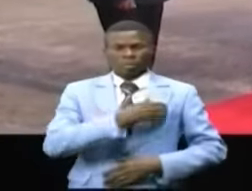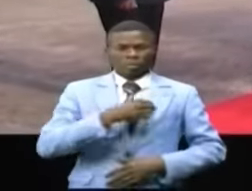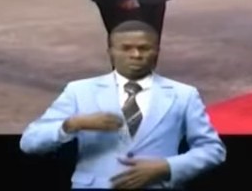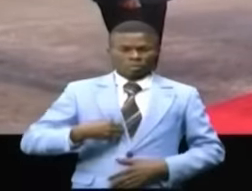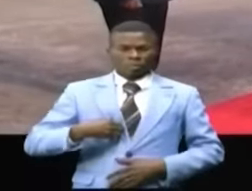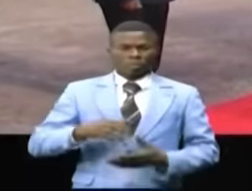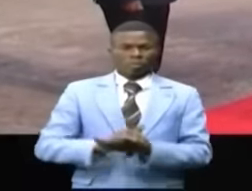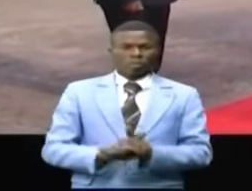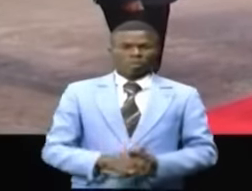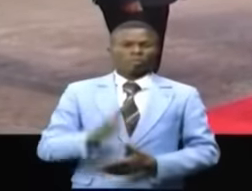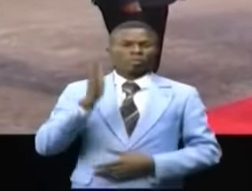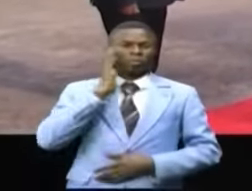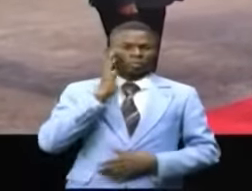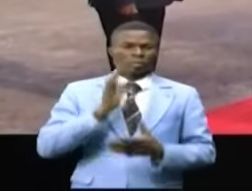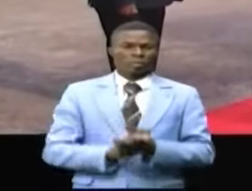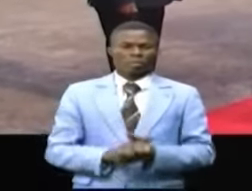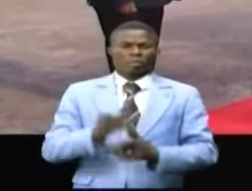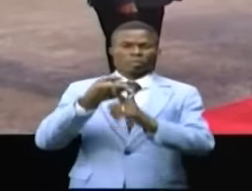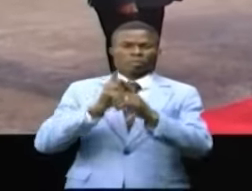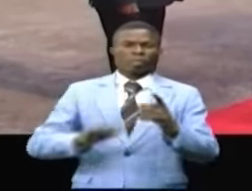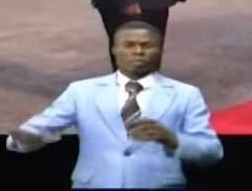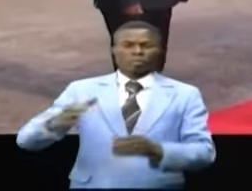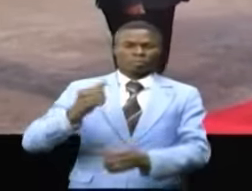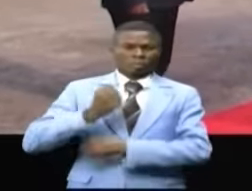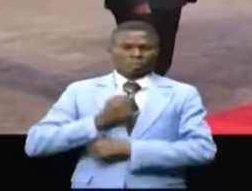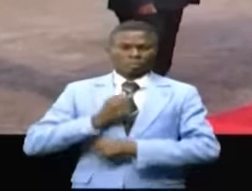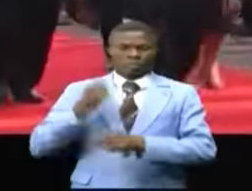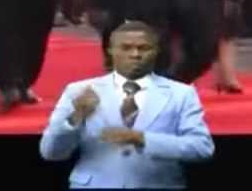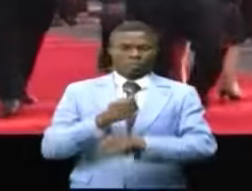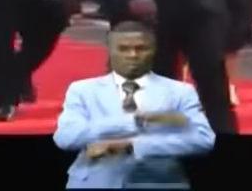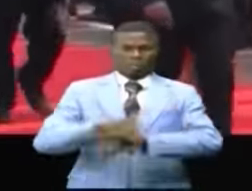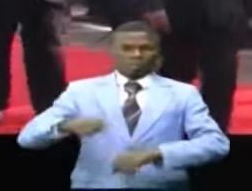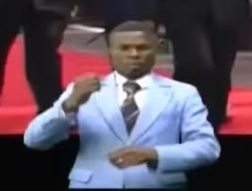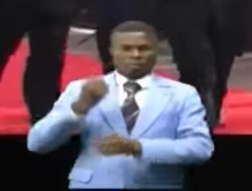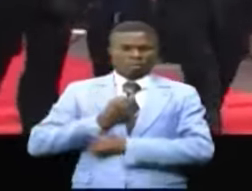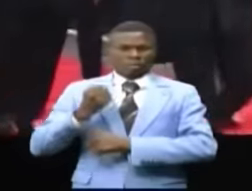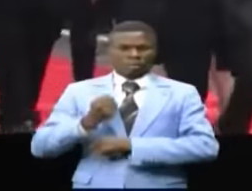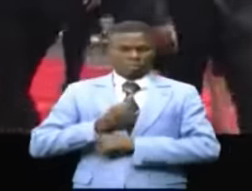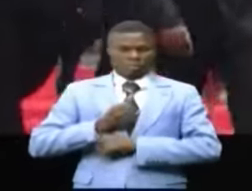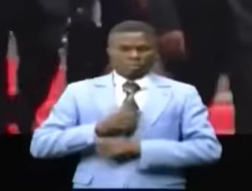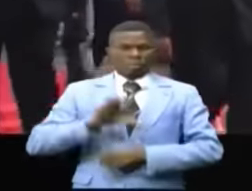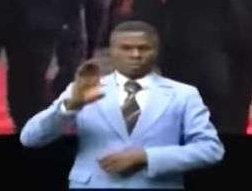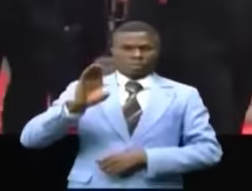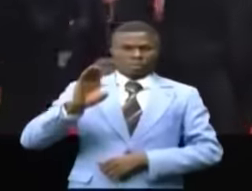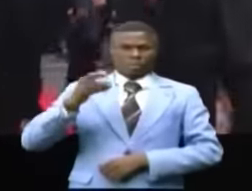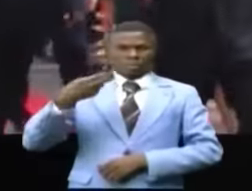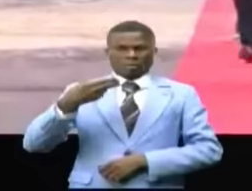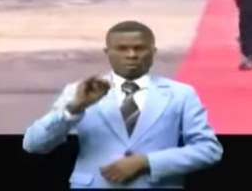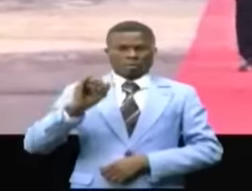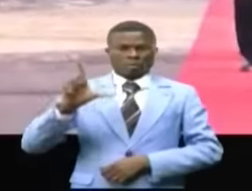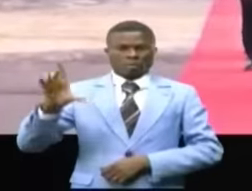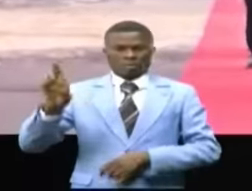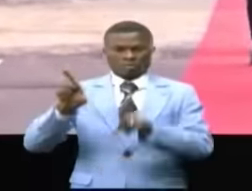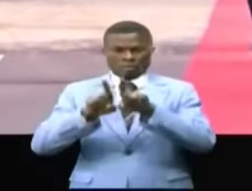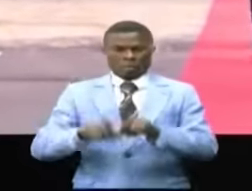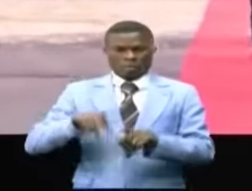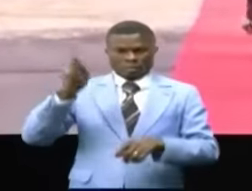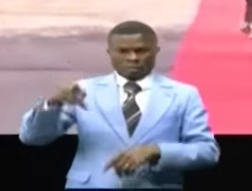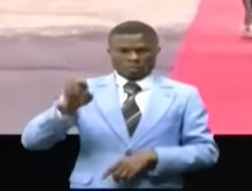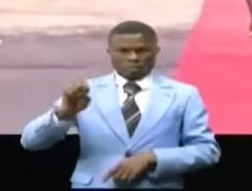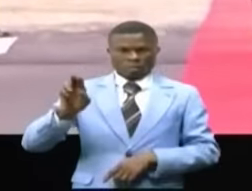Maryse Guilbault du Canada. Elle a travaillé aux ambassades du Canada, du Chili, du Pérou et du